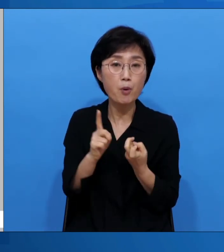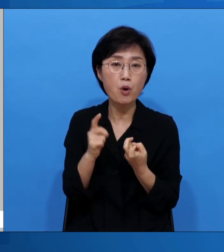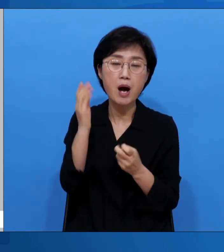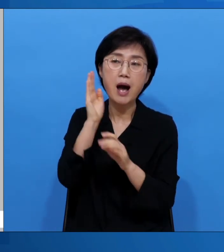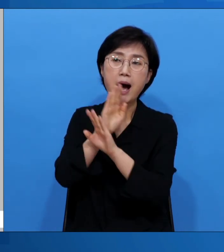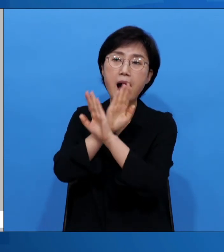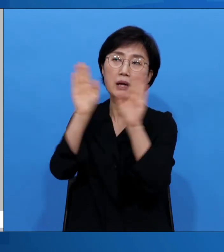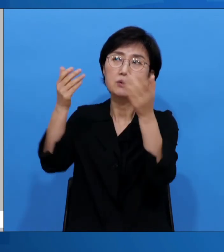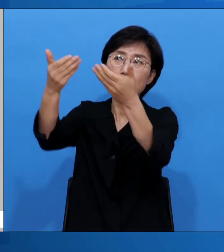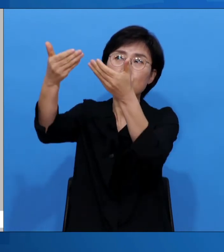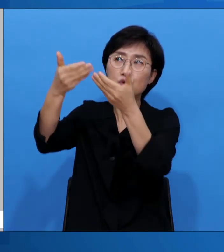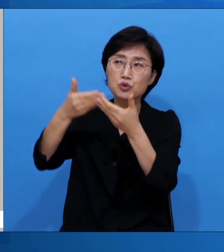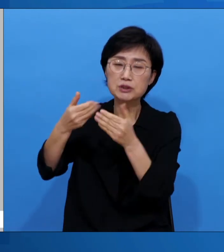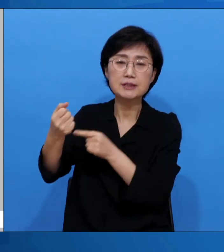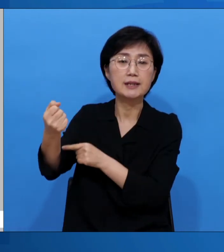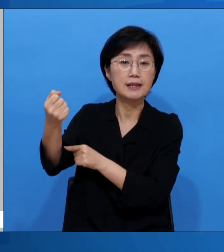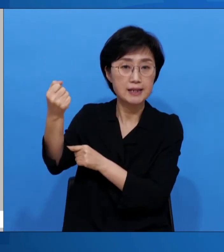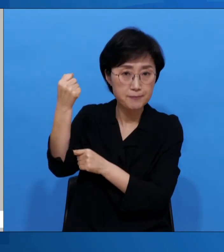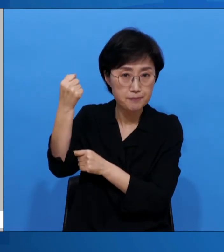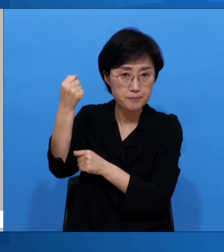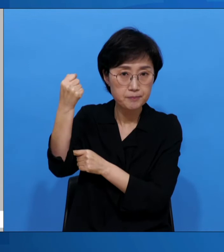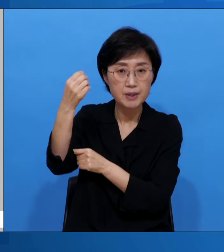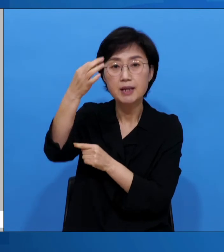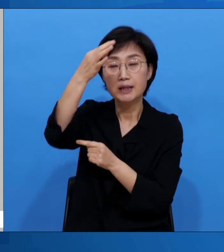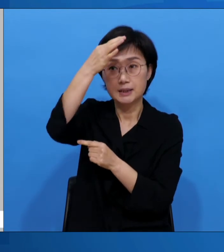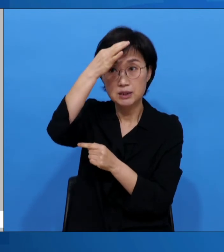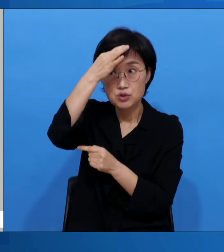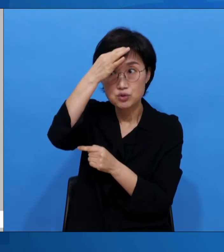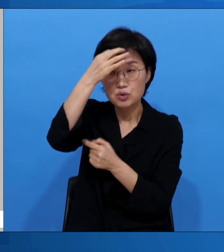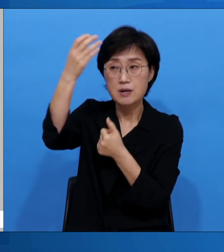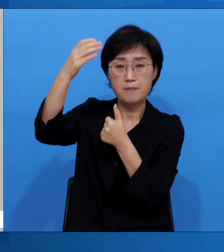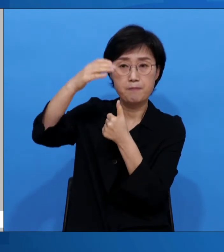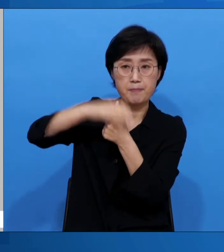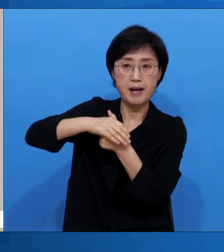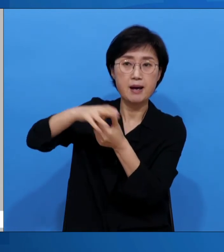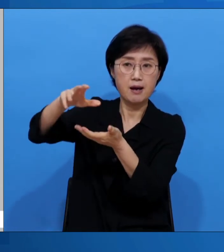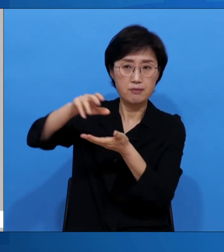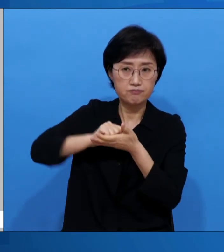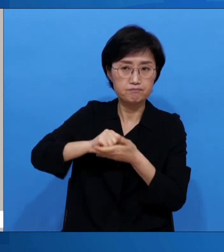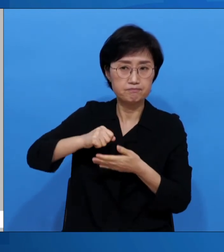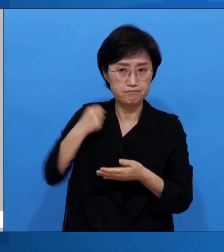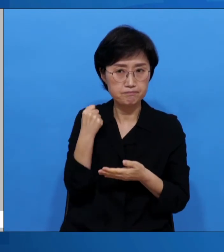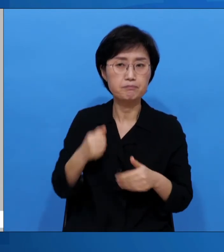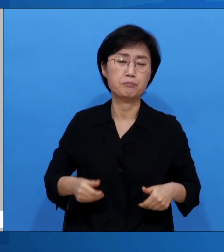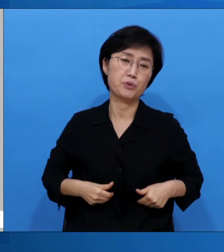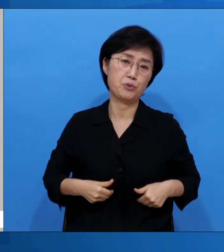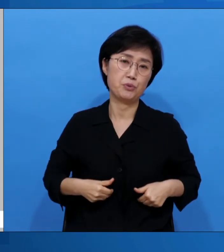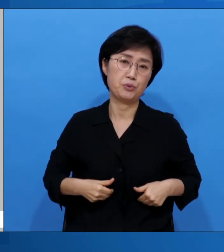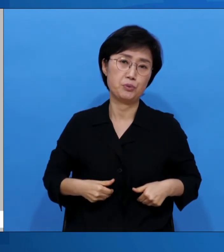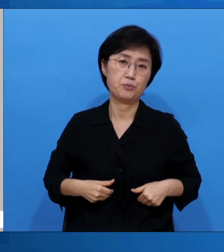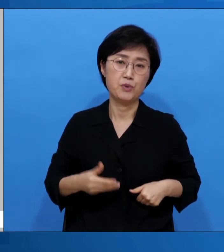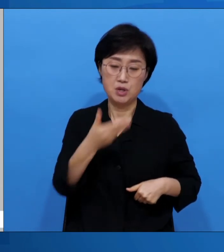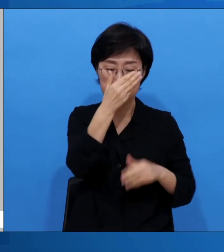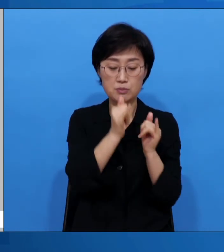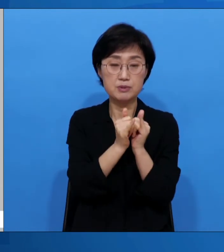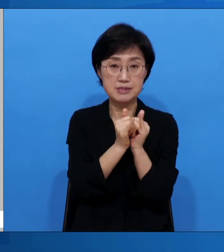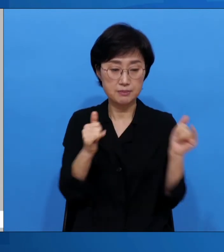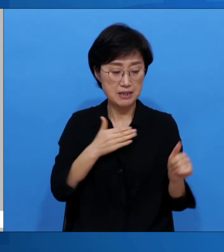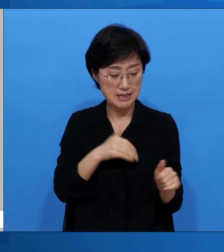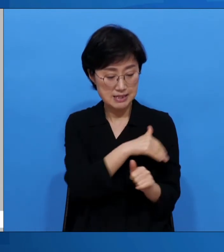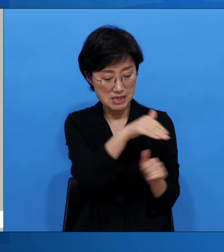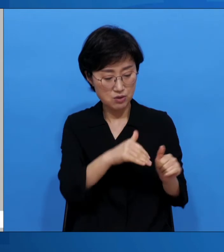헤븐리 탤런트, 헤븐리 미션으로만 가능하다고 말했습니다. 또 청년들은 상황, 수준,